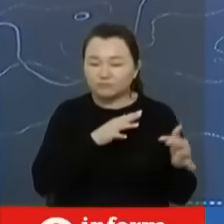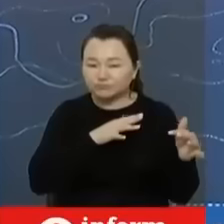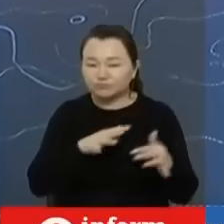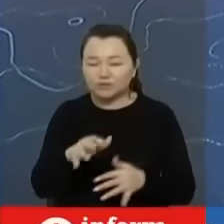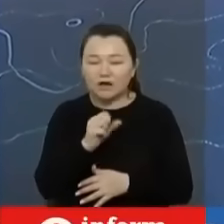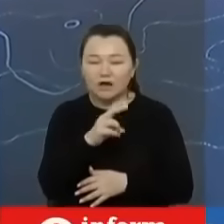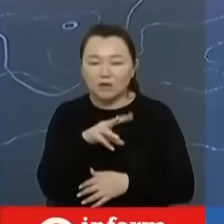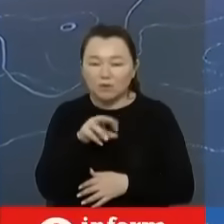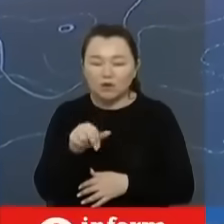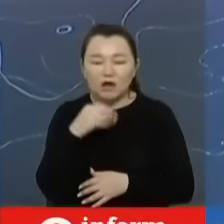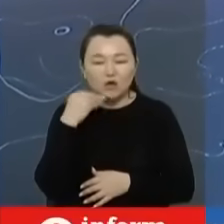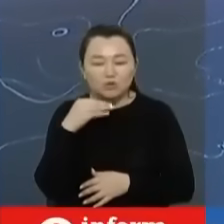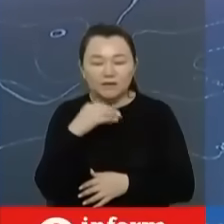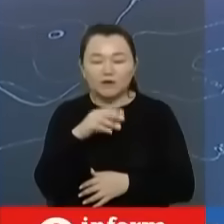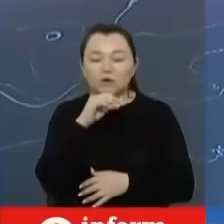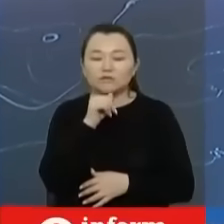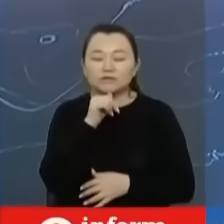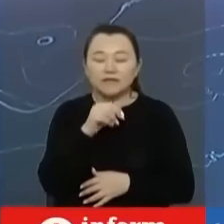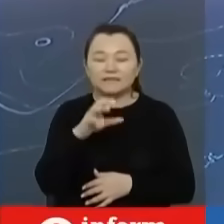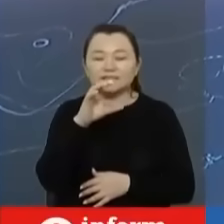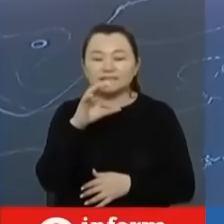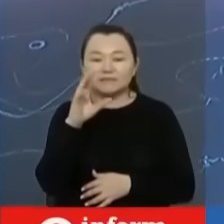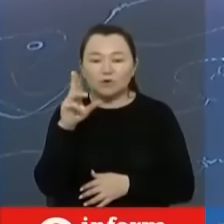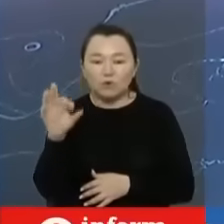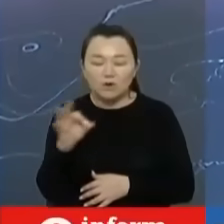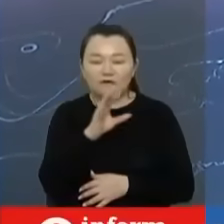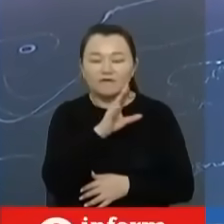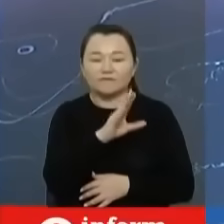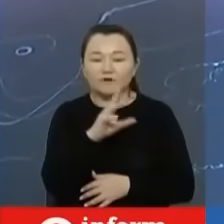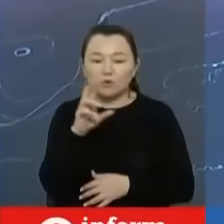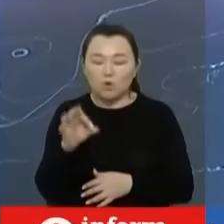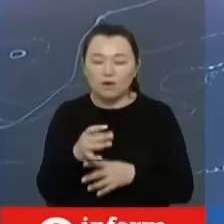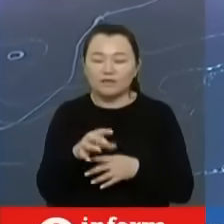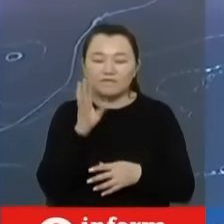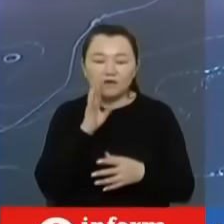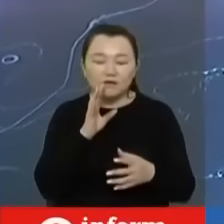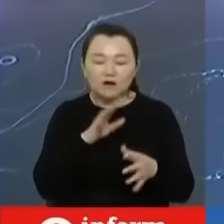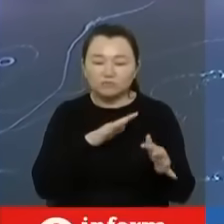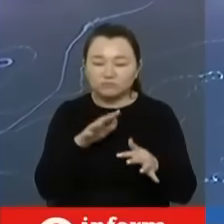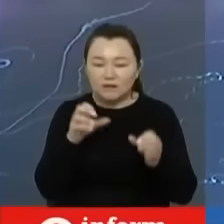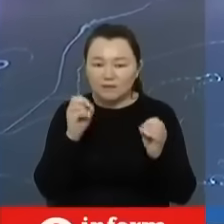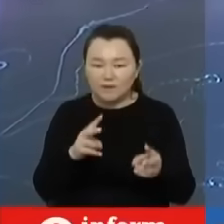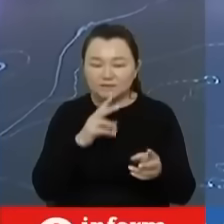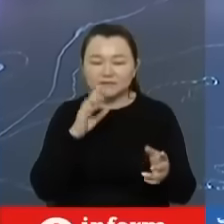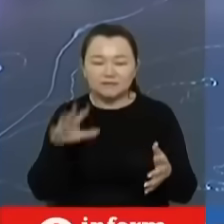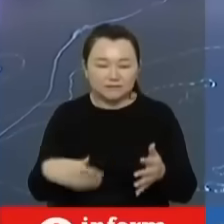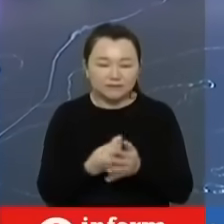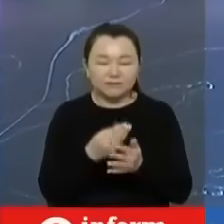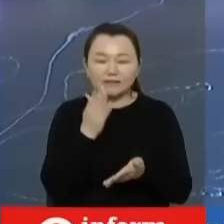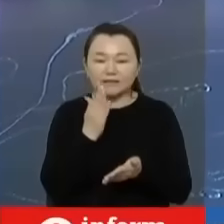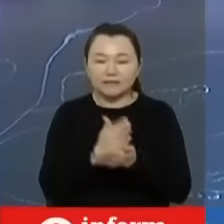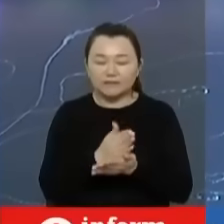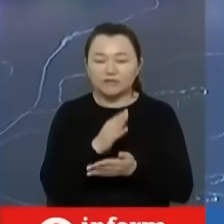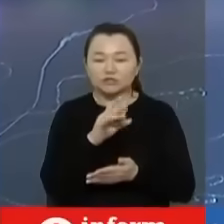Ақтөбе, Қостанай, солтүстік және шығыс Қазақстан өңірлерінде ішінара су басу қаупі сақталып отыр. Мәселен, бүгінге дейін Жылой